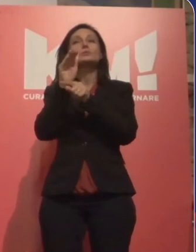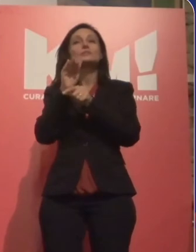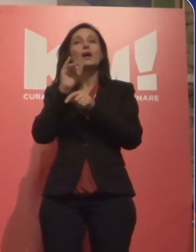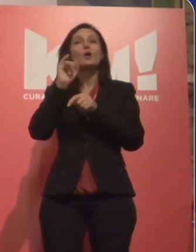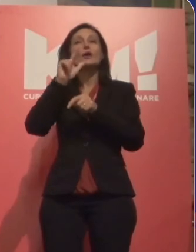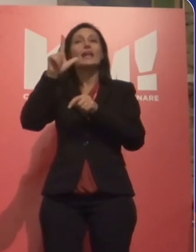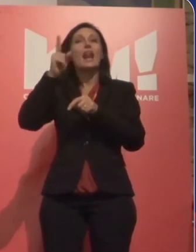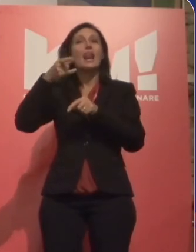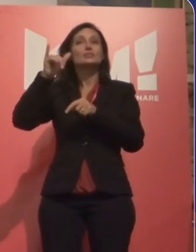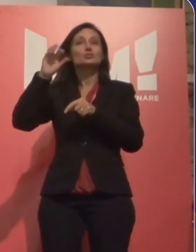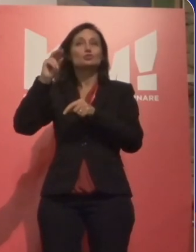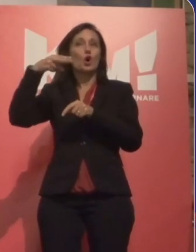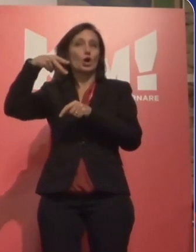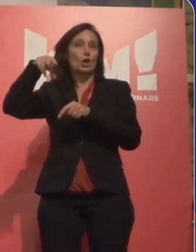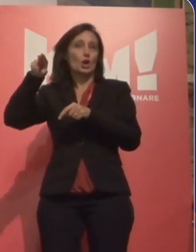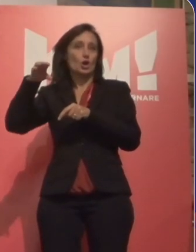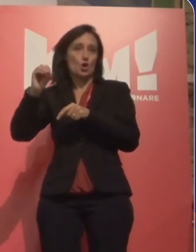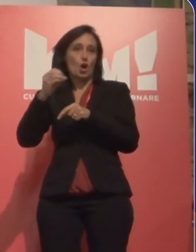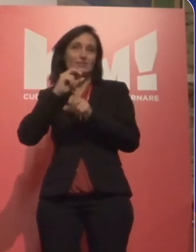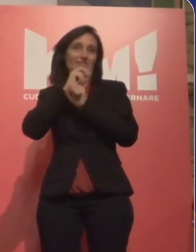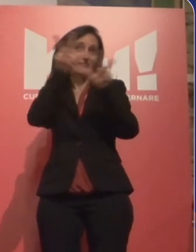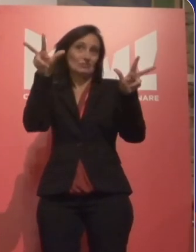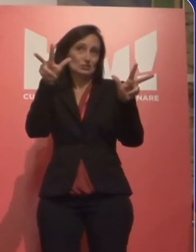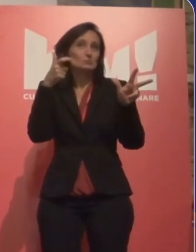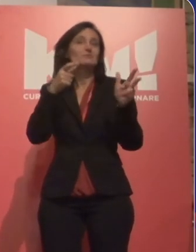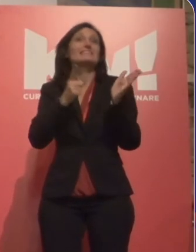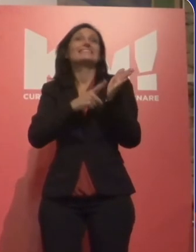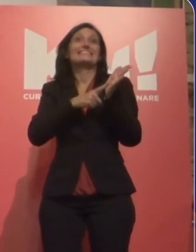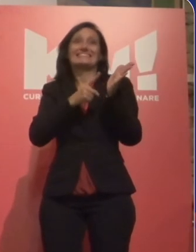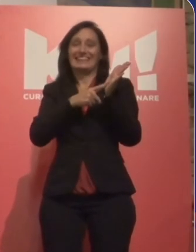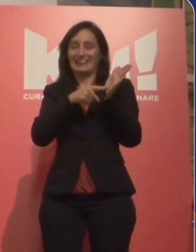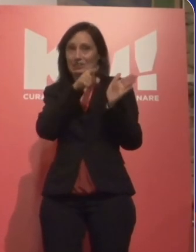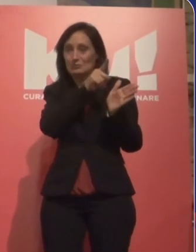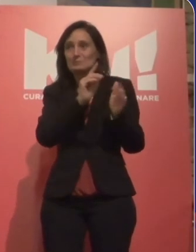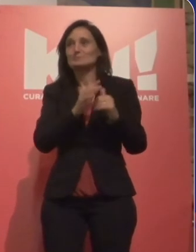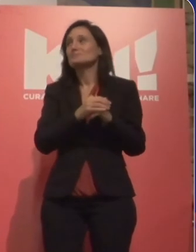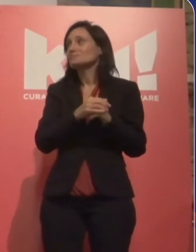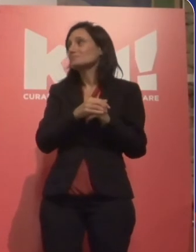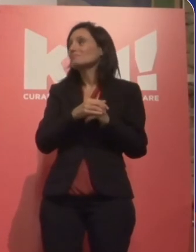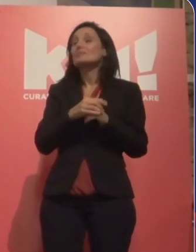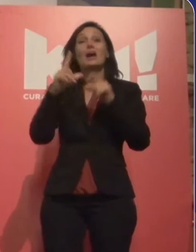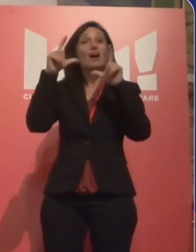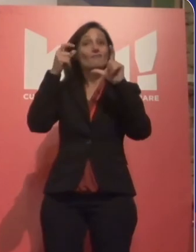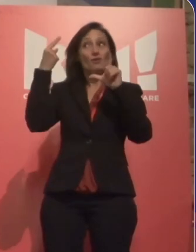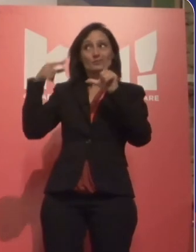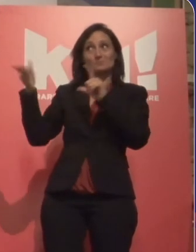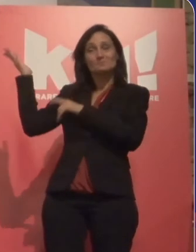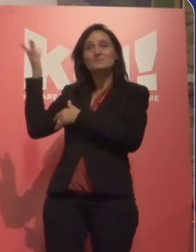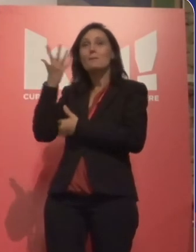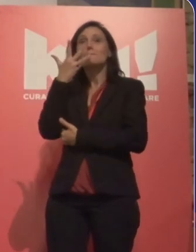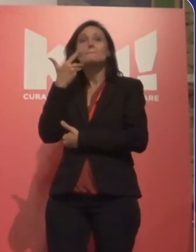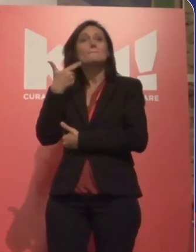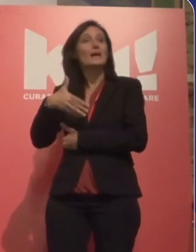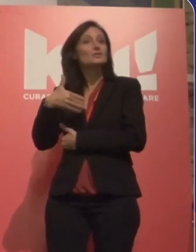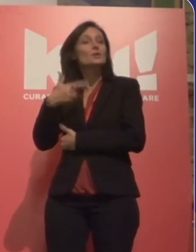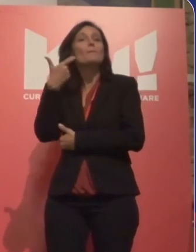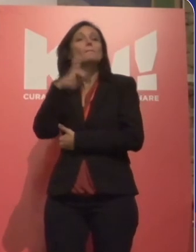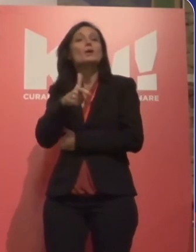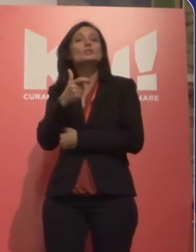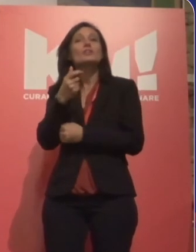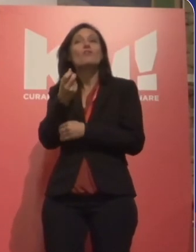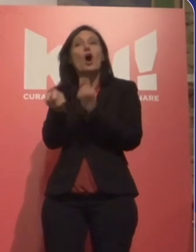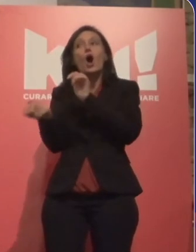copyright mi piace molto però perché ti comunica desiderio attesa è frutto evidentemente del caso